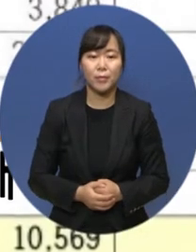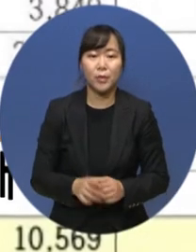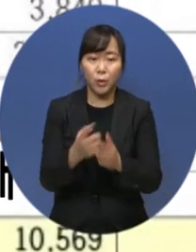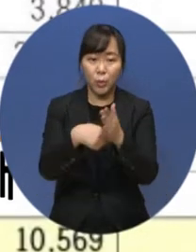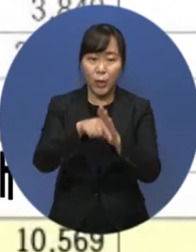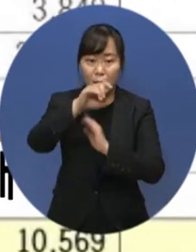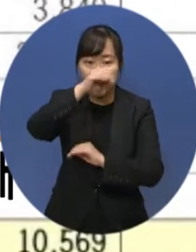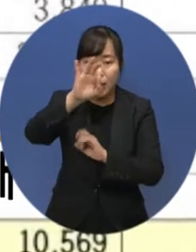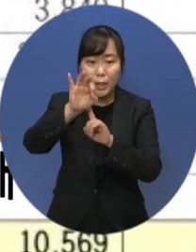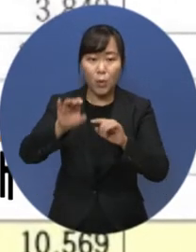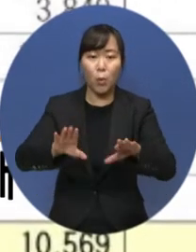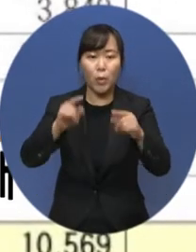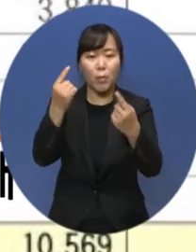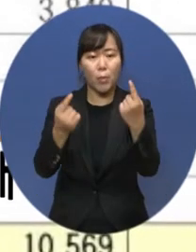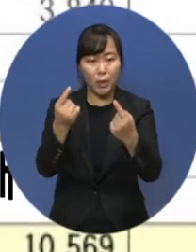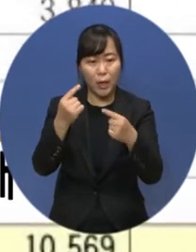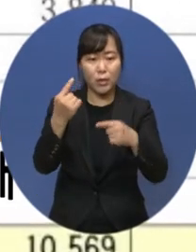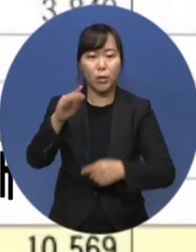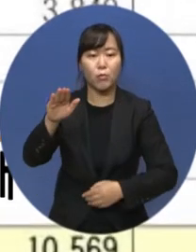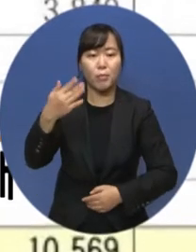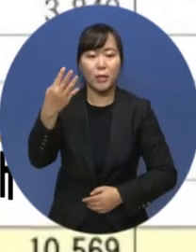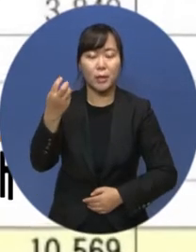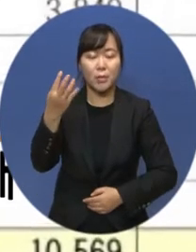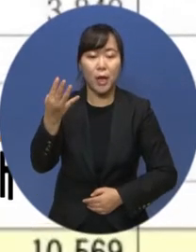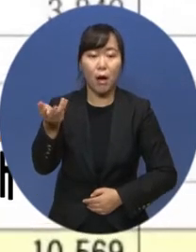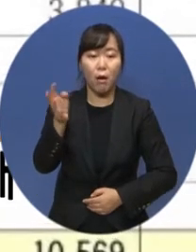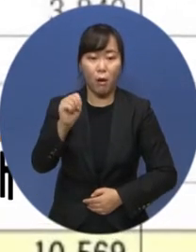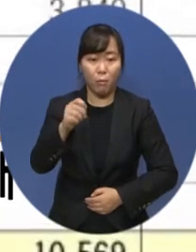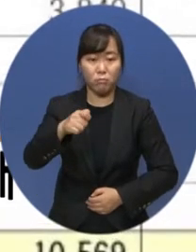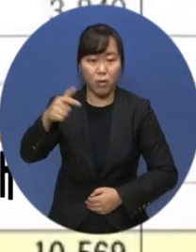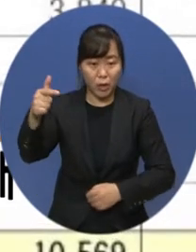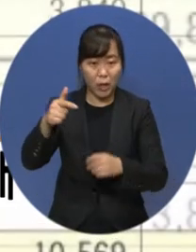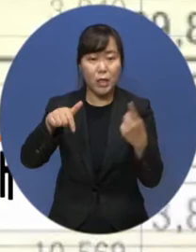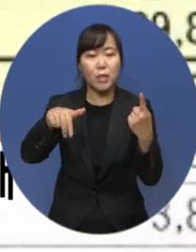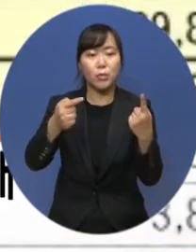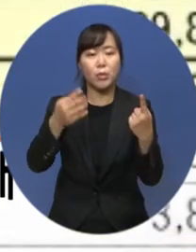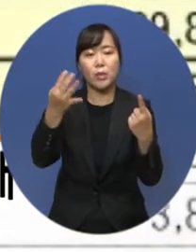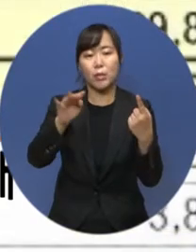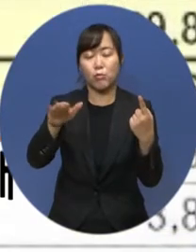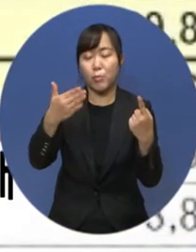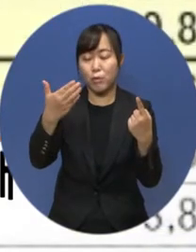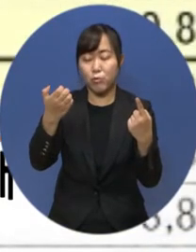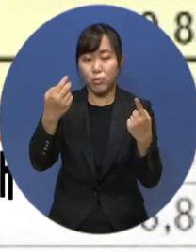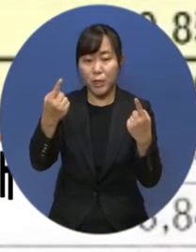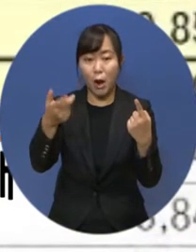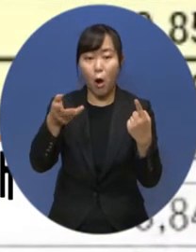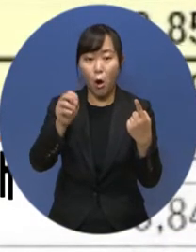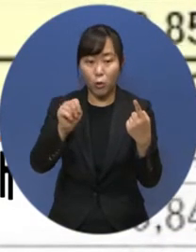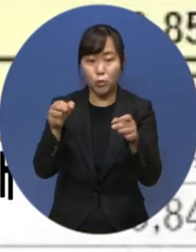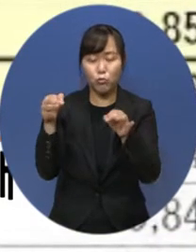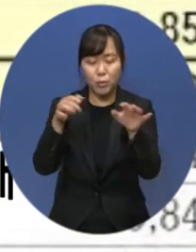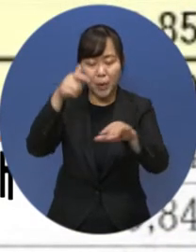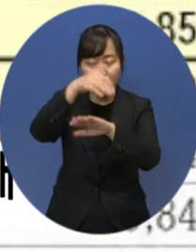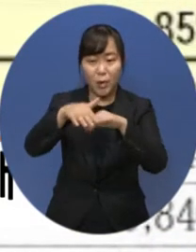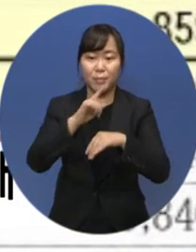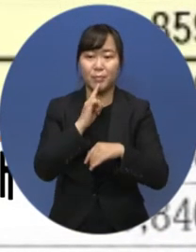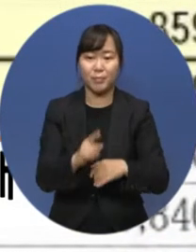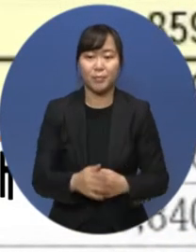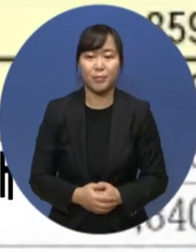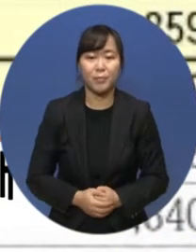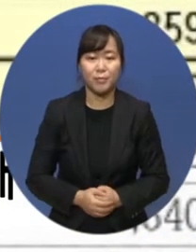위한 예산은 올해보다 1,934억 원 증액한 1조 4,991억 원을 투입할